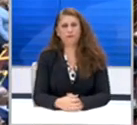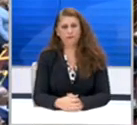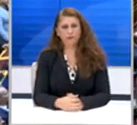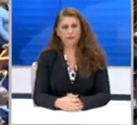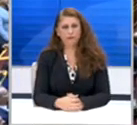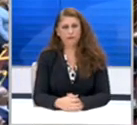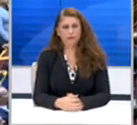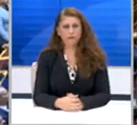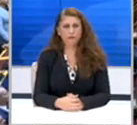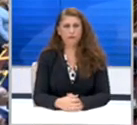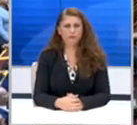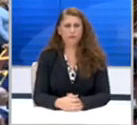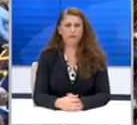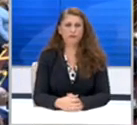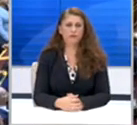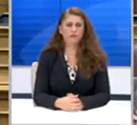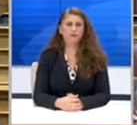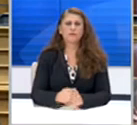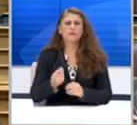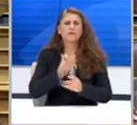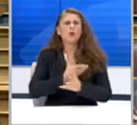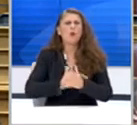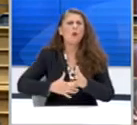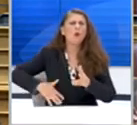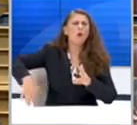ημών, ο